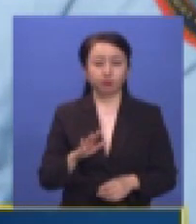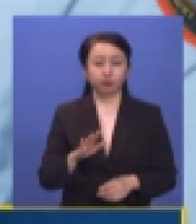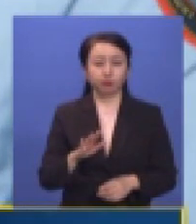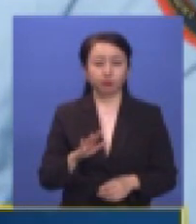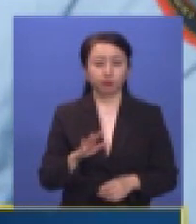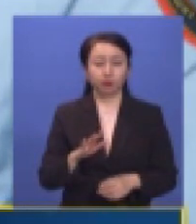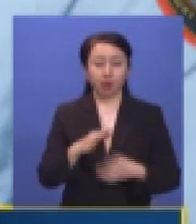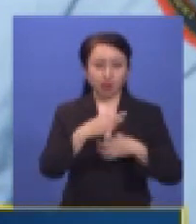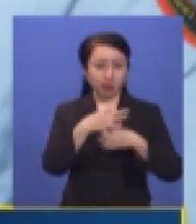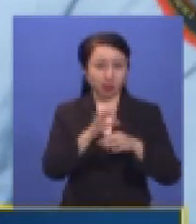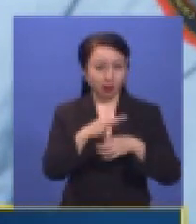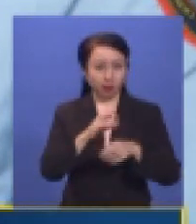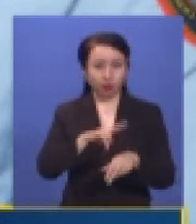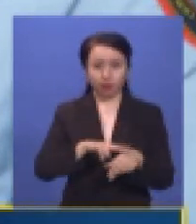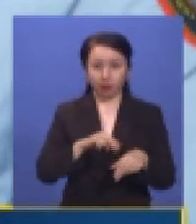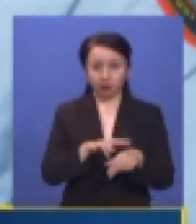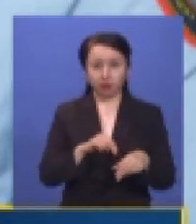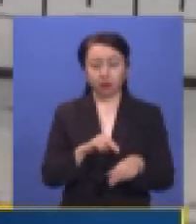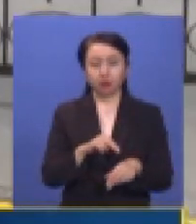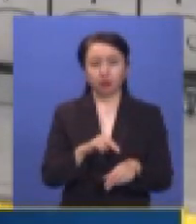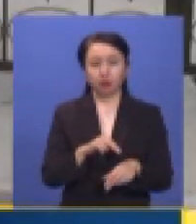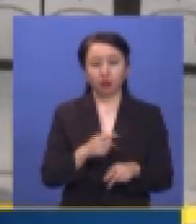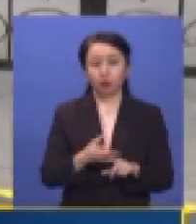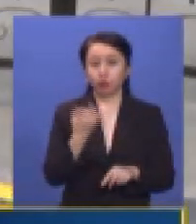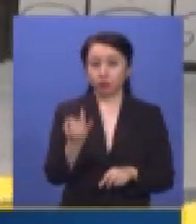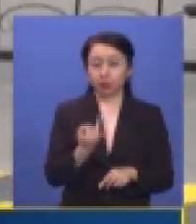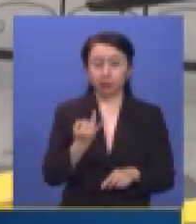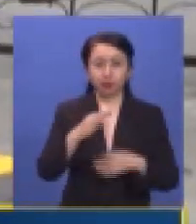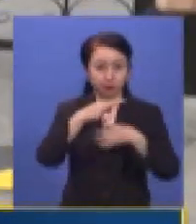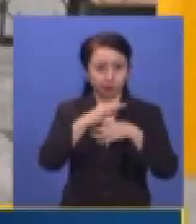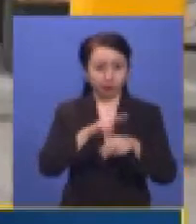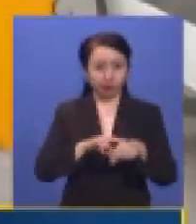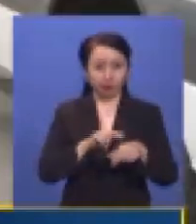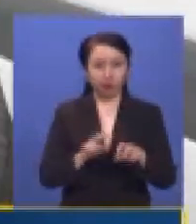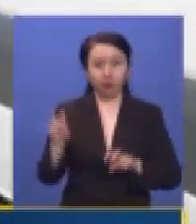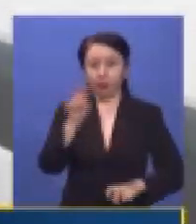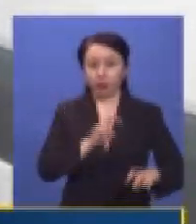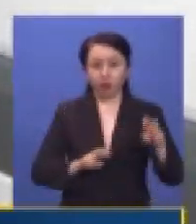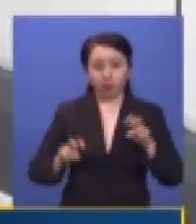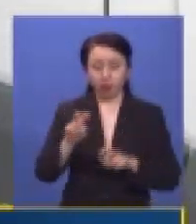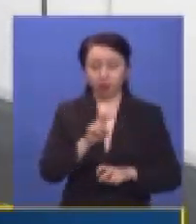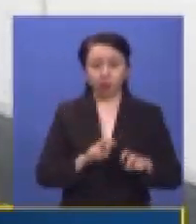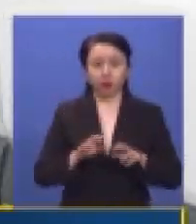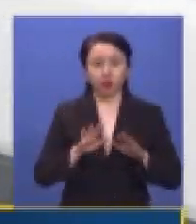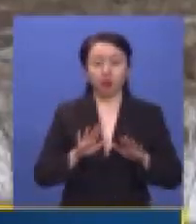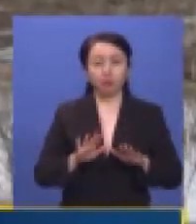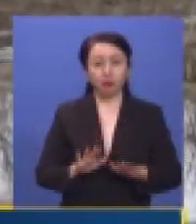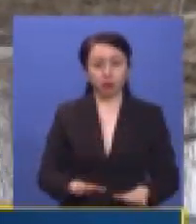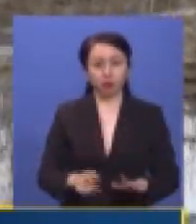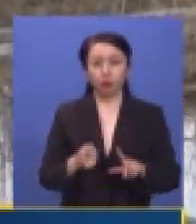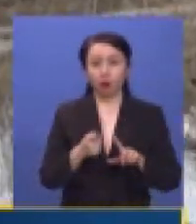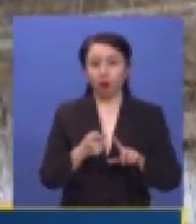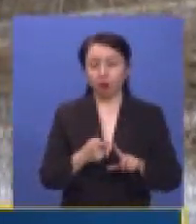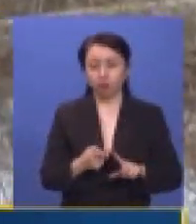Сама работа их очень интересная. Криминалист ищет подозреваемых на месте преступления по отпечаткам пальцев и обуви. По